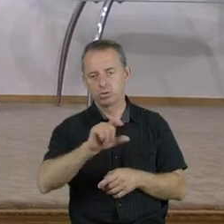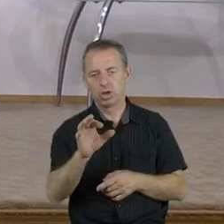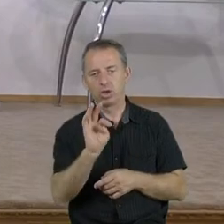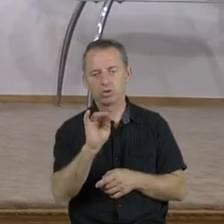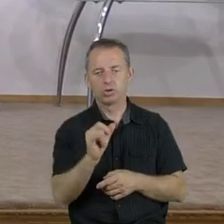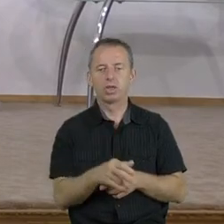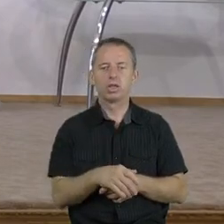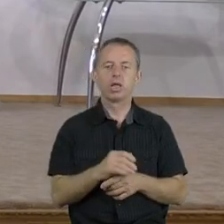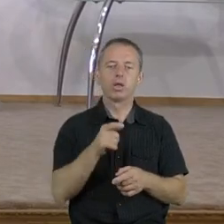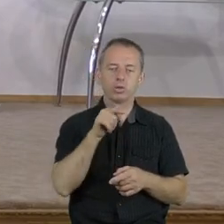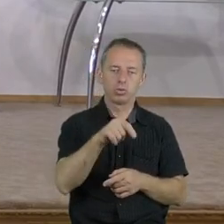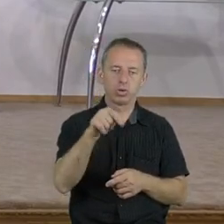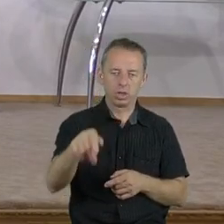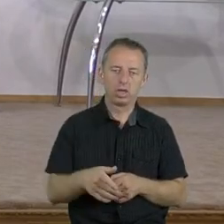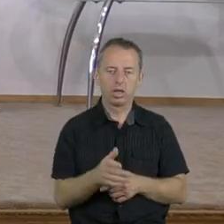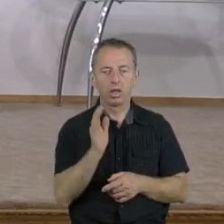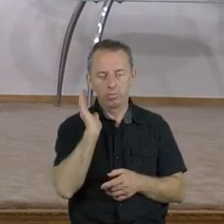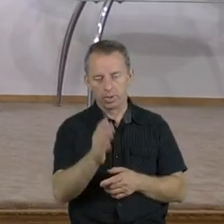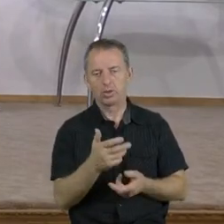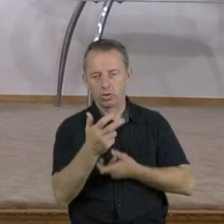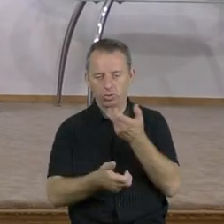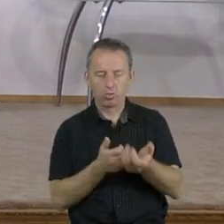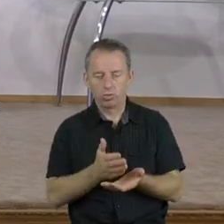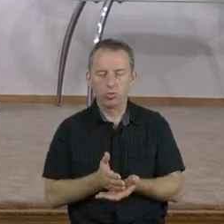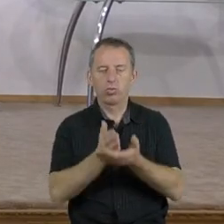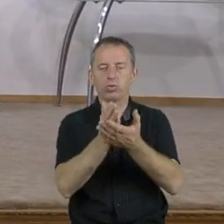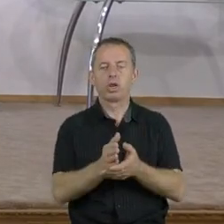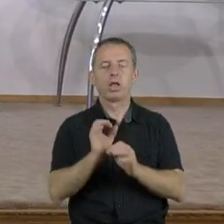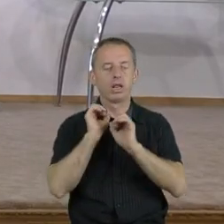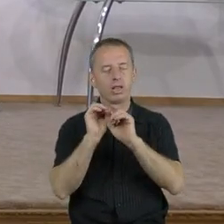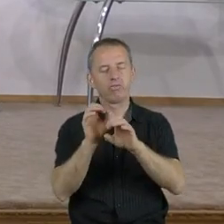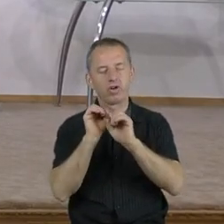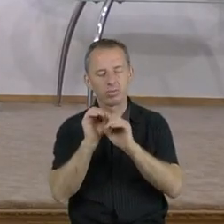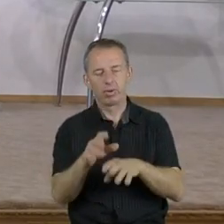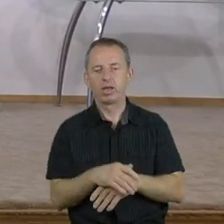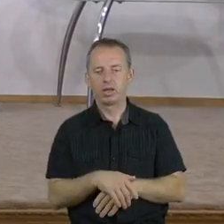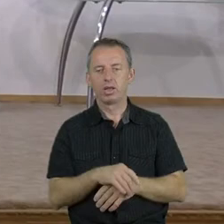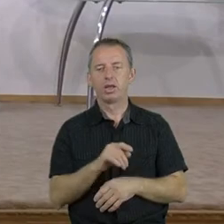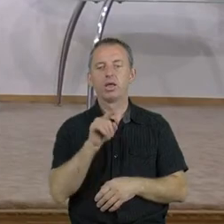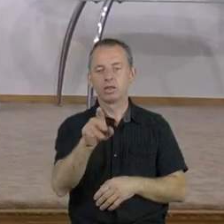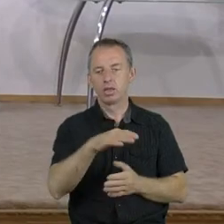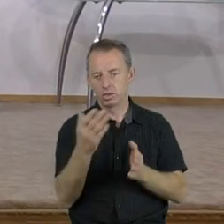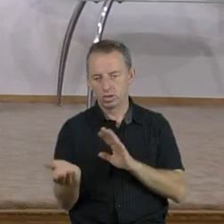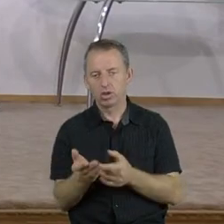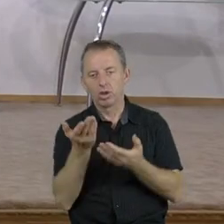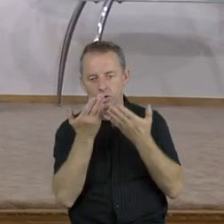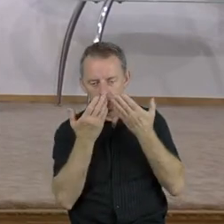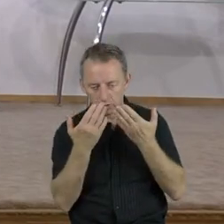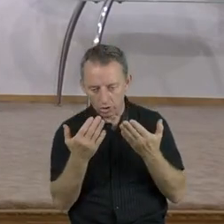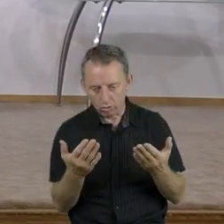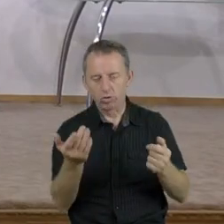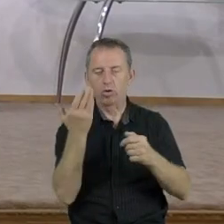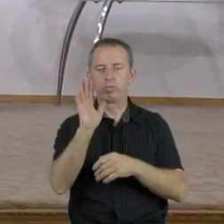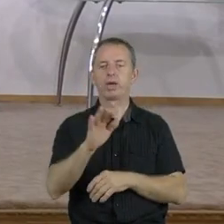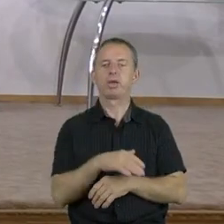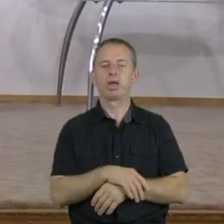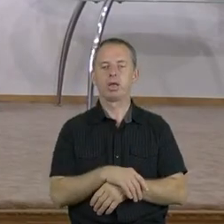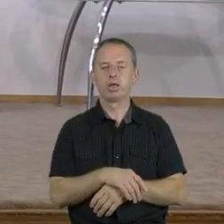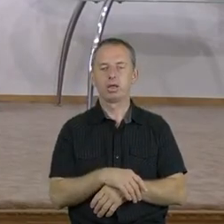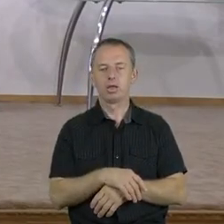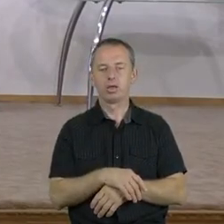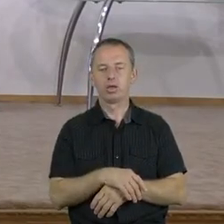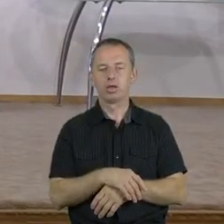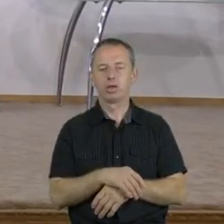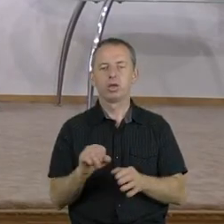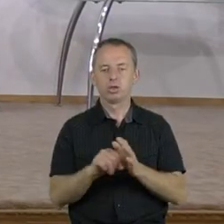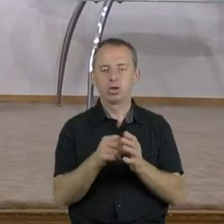tutaj będą udzielone odpowiednie informacje. Ja ze swojej strony bardzo dziękuję i